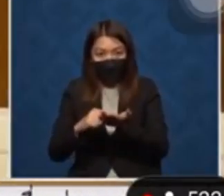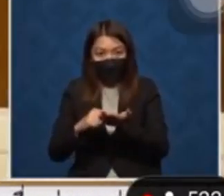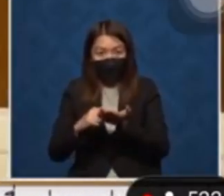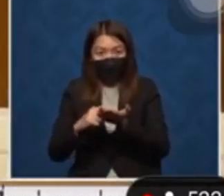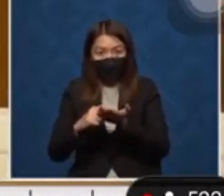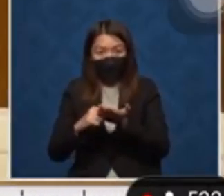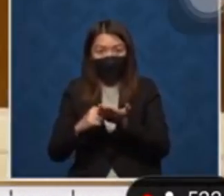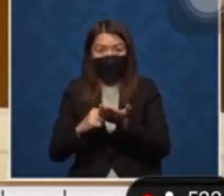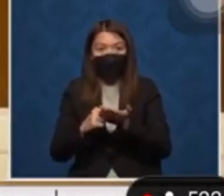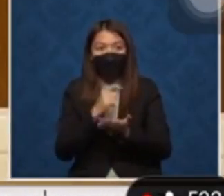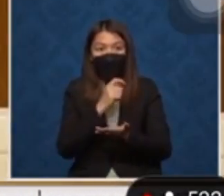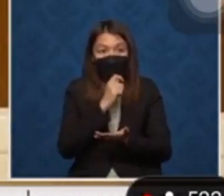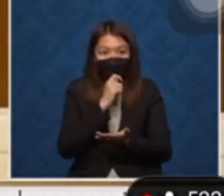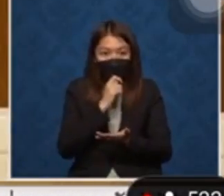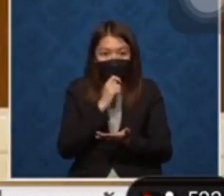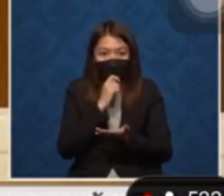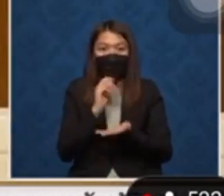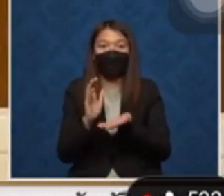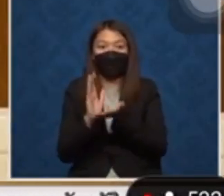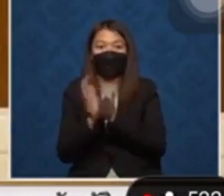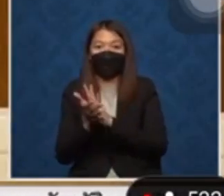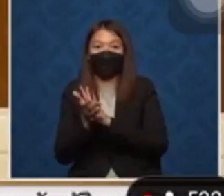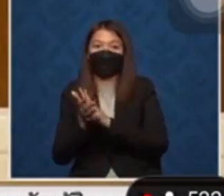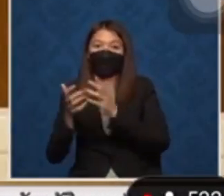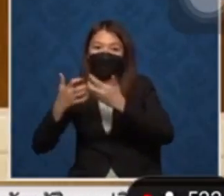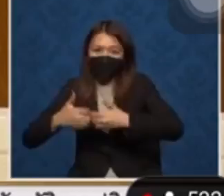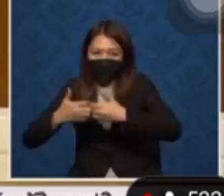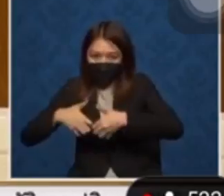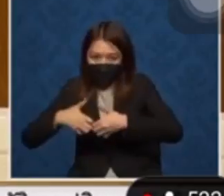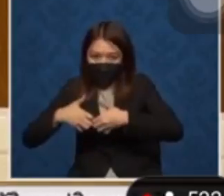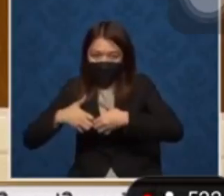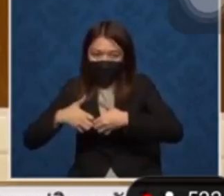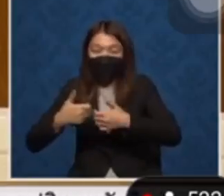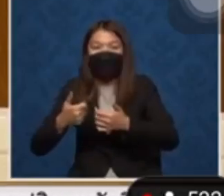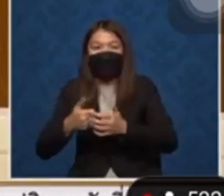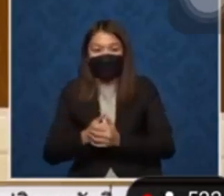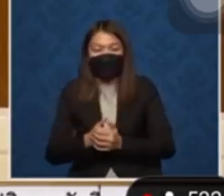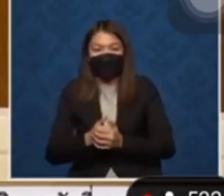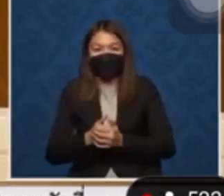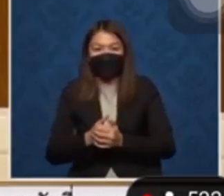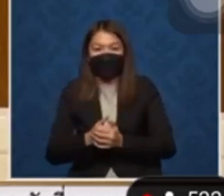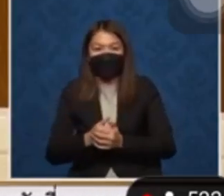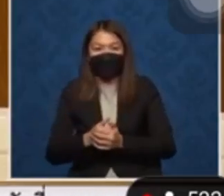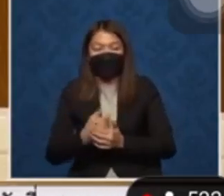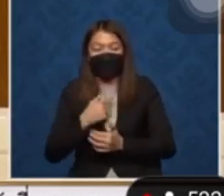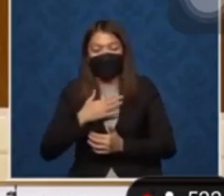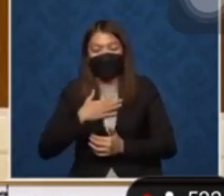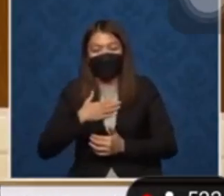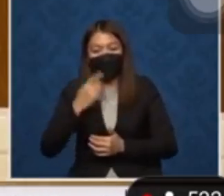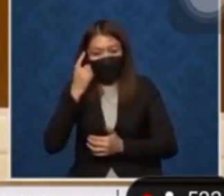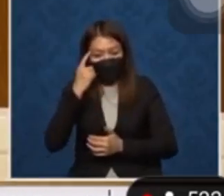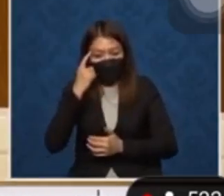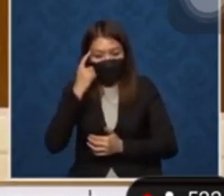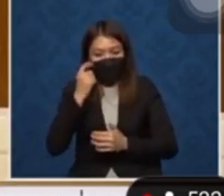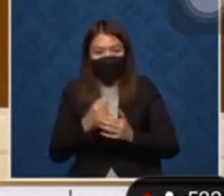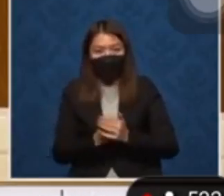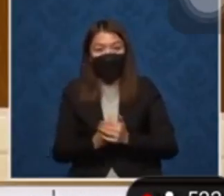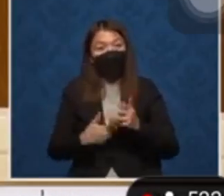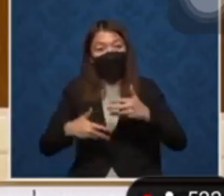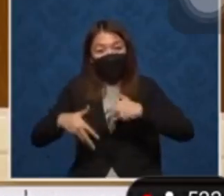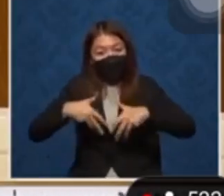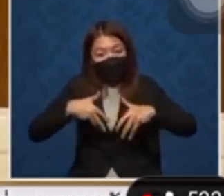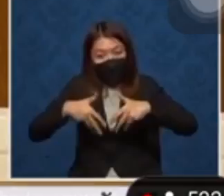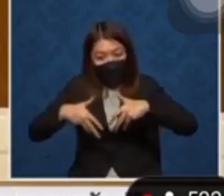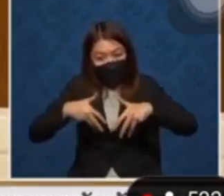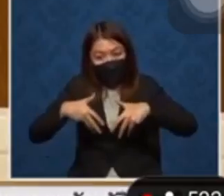ารเป็นฐานอุตสาหกรรมหลายคำสั่งโดยที่ส่วนตัวมองว่าการที่ประชาชนและ